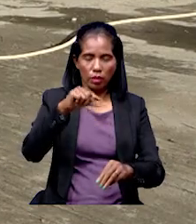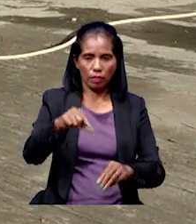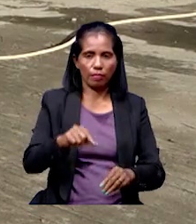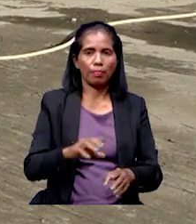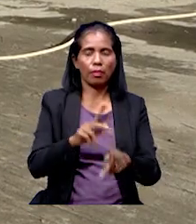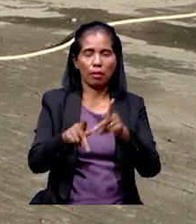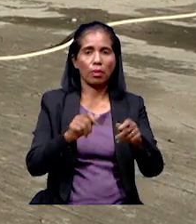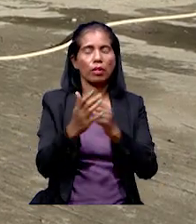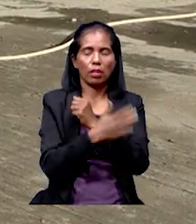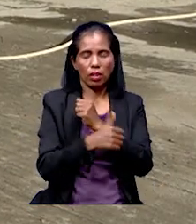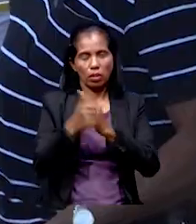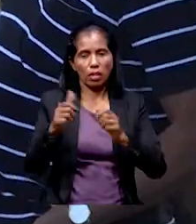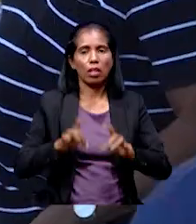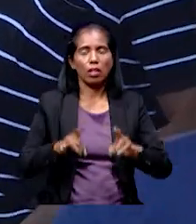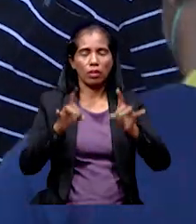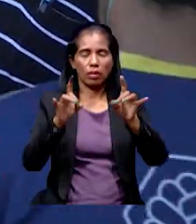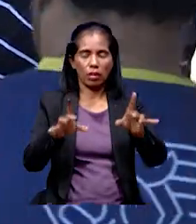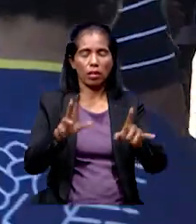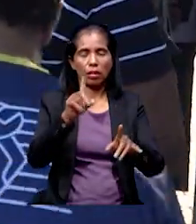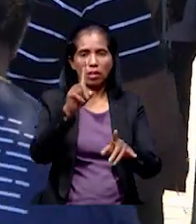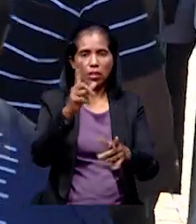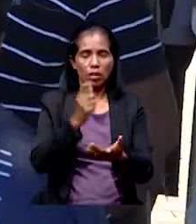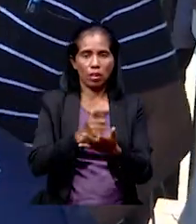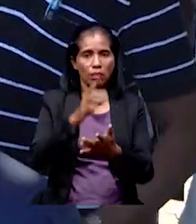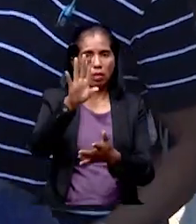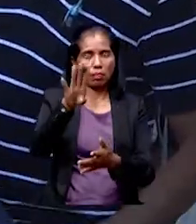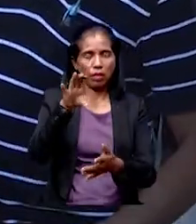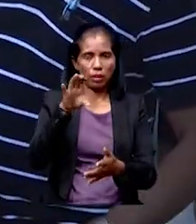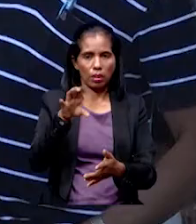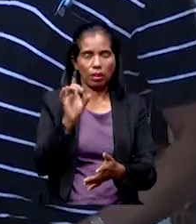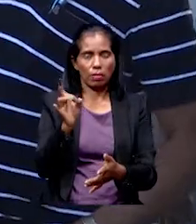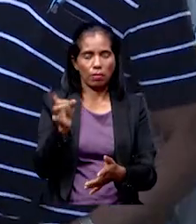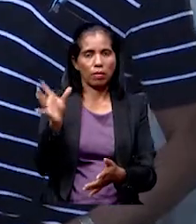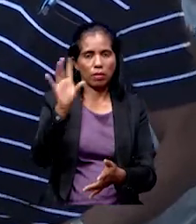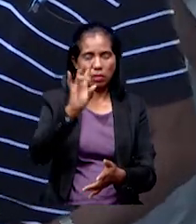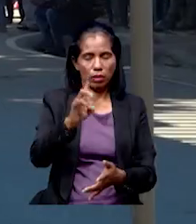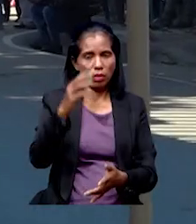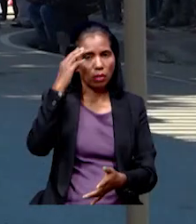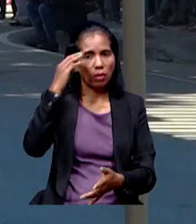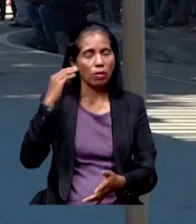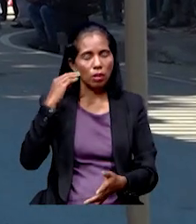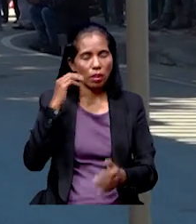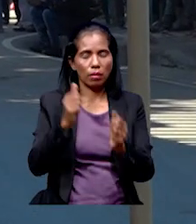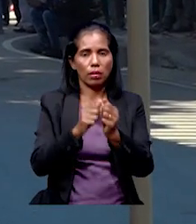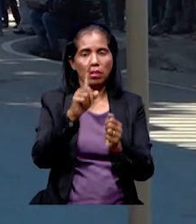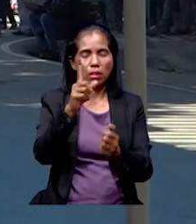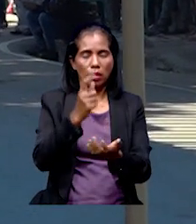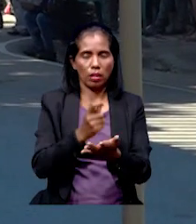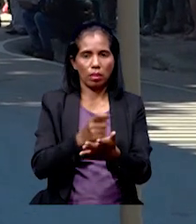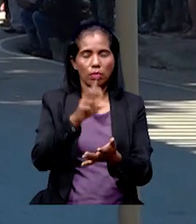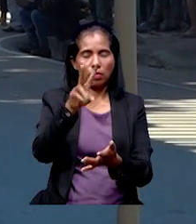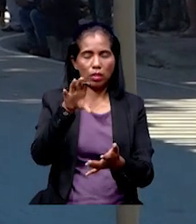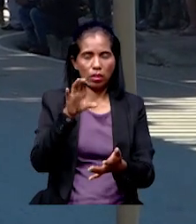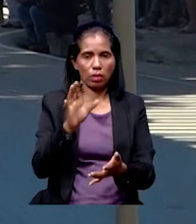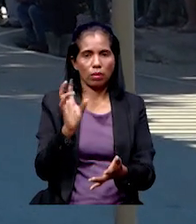karailiur kompostu husi Australia rihungida atus hat walu nulu resing hitu, Korea du Sul rihungida atus rua hitu